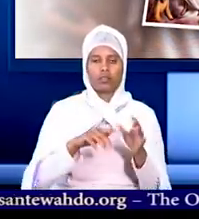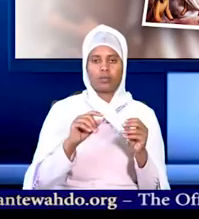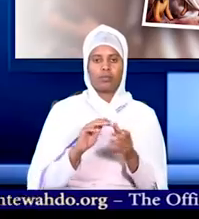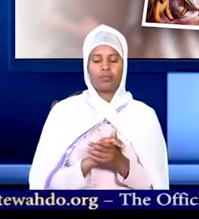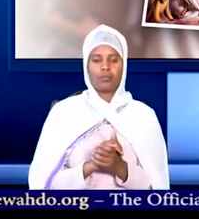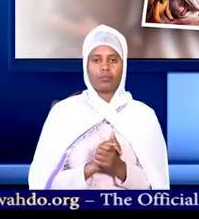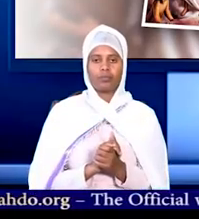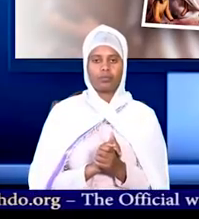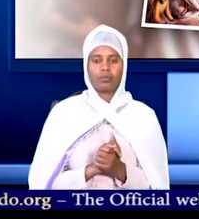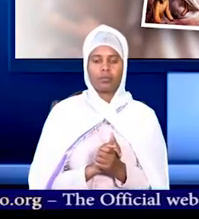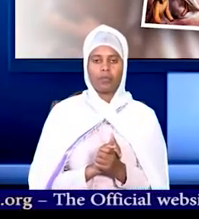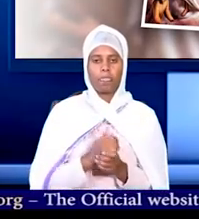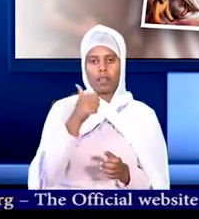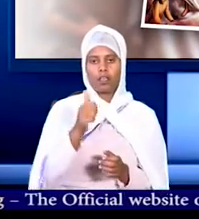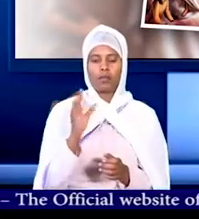الله